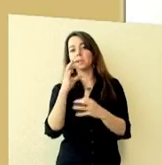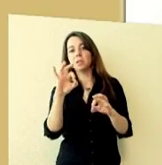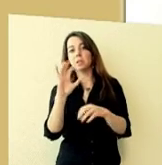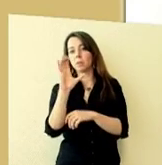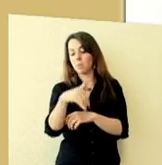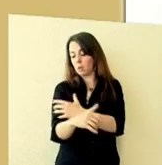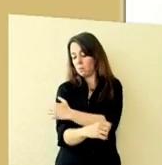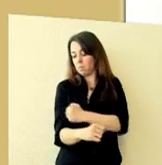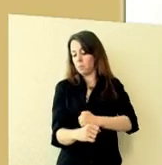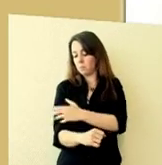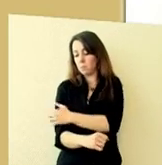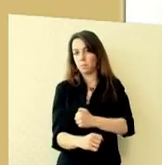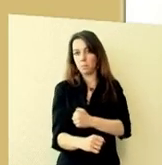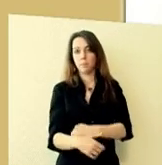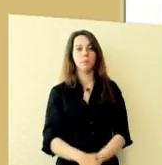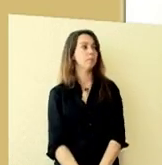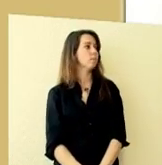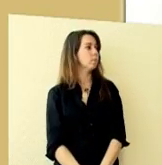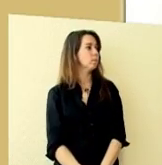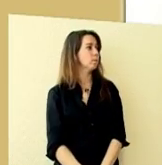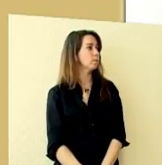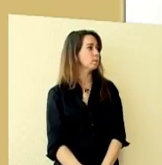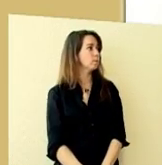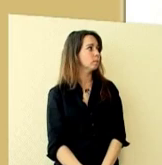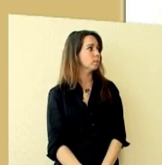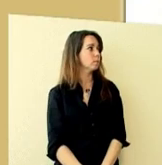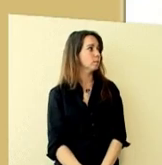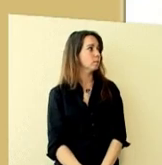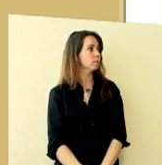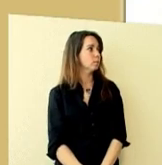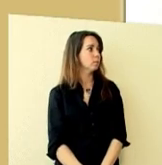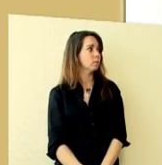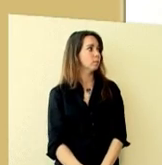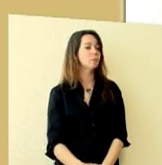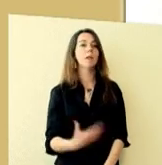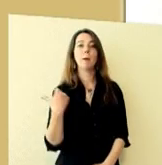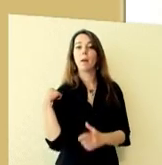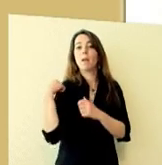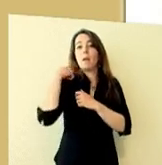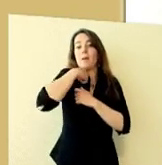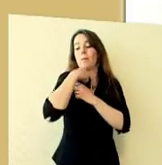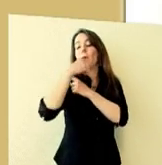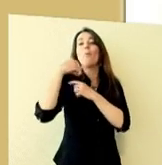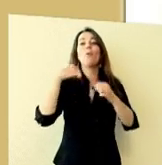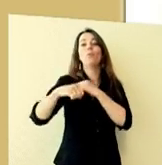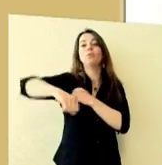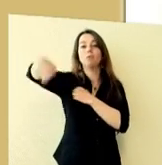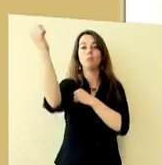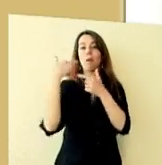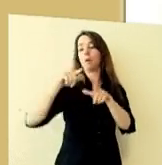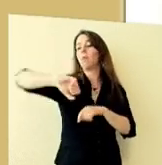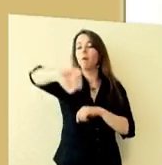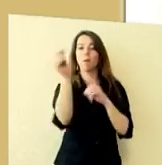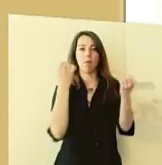Moi, j'aime bien remonter sur l'épaule. Comme ça, je peux bouger mon bras comme je veux. On n'est pas obligé de le